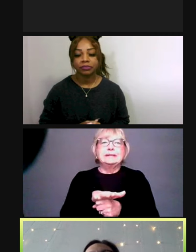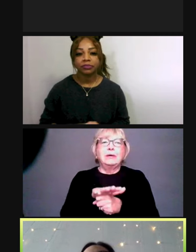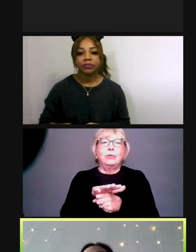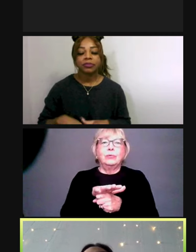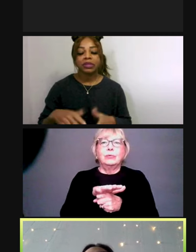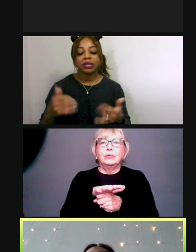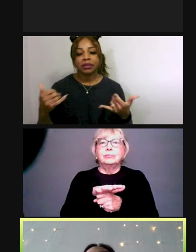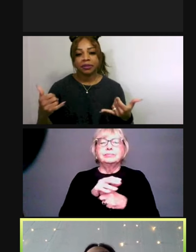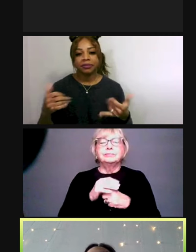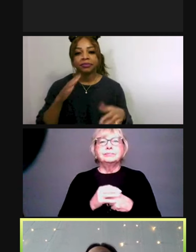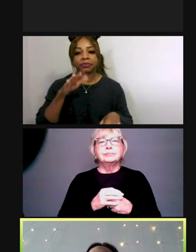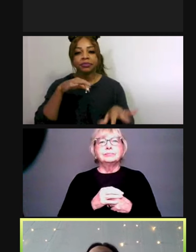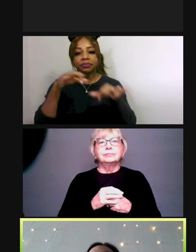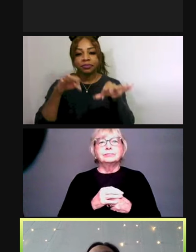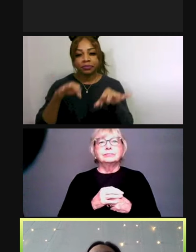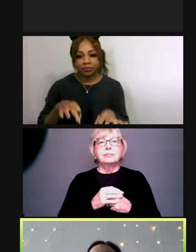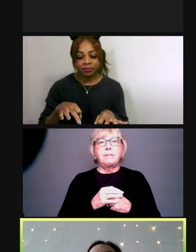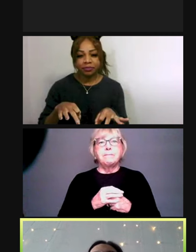Donc,